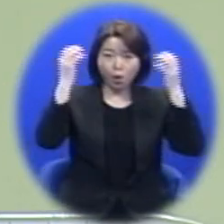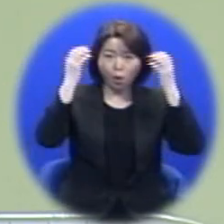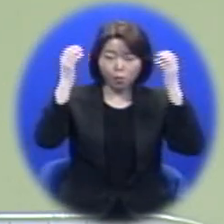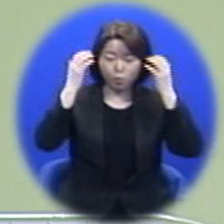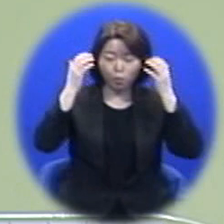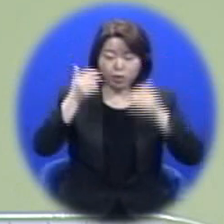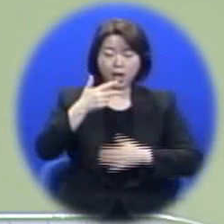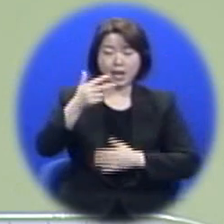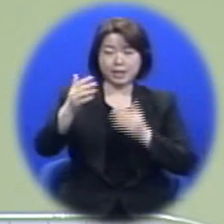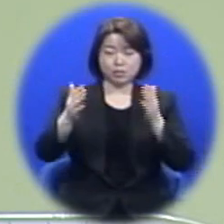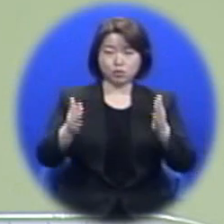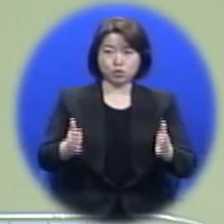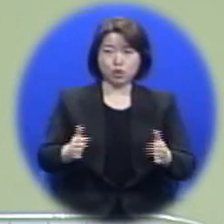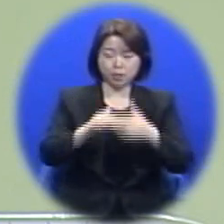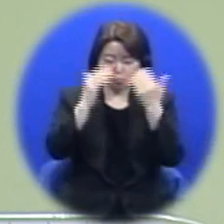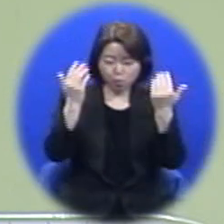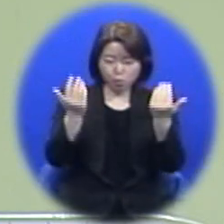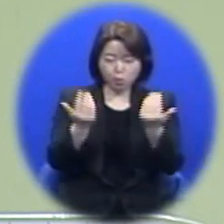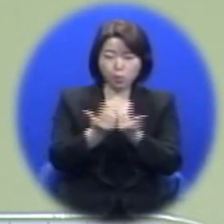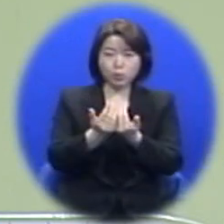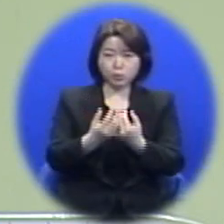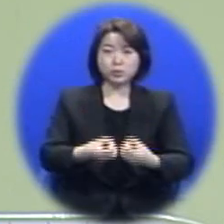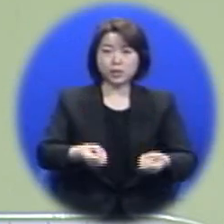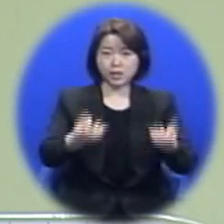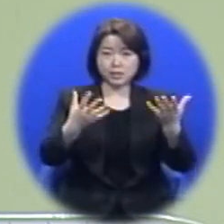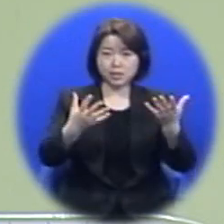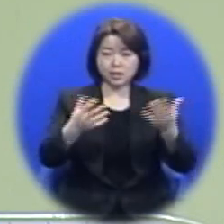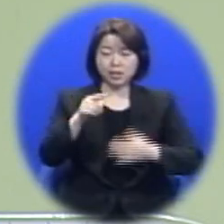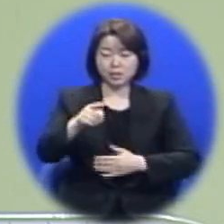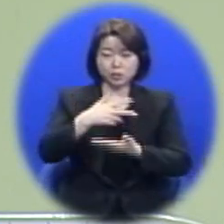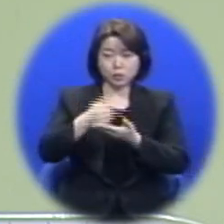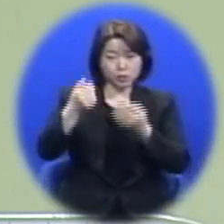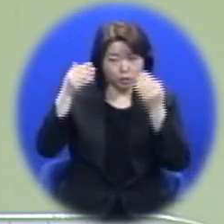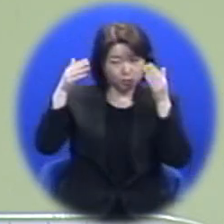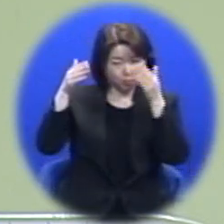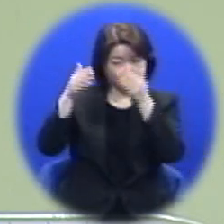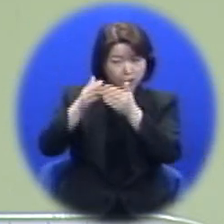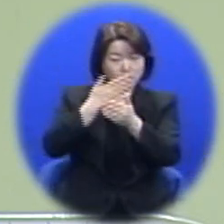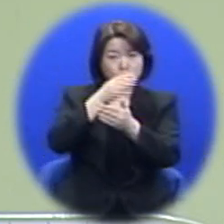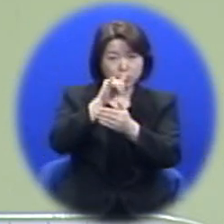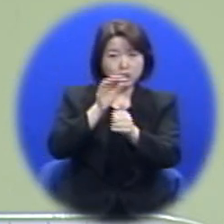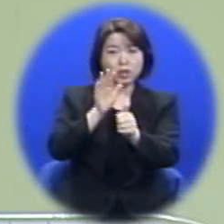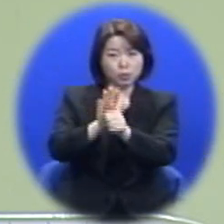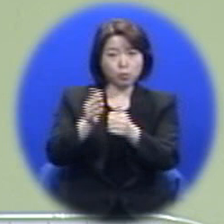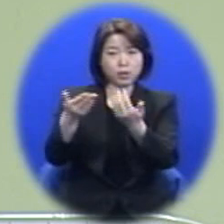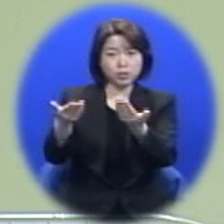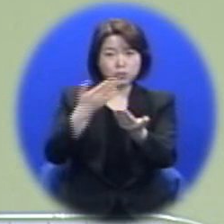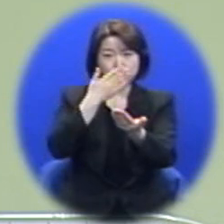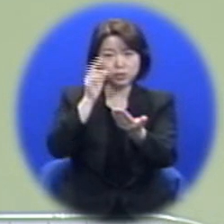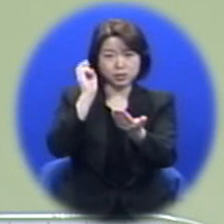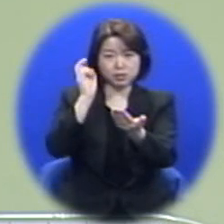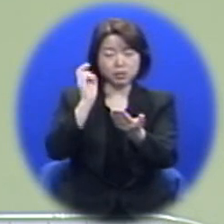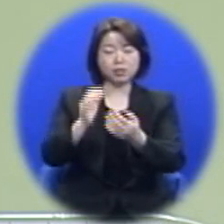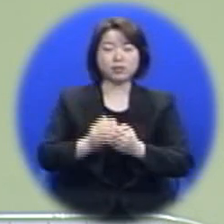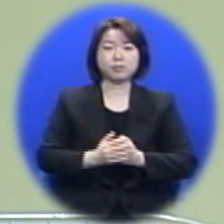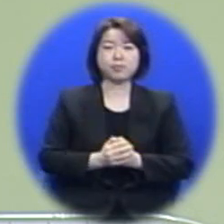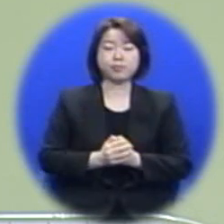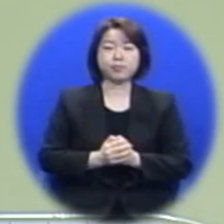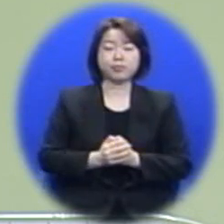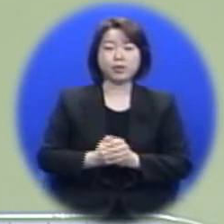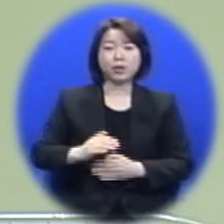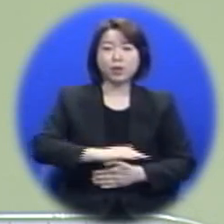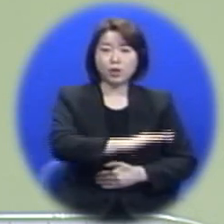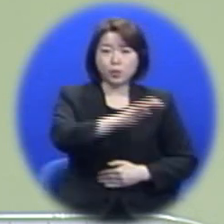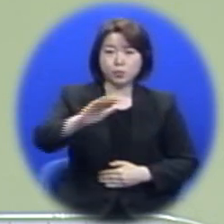예수님을 주목해 보도록 여러분의 더 올 것입니다 아 우리가 예수 그리스도를 정말